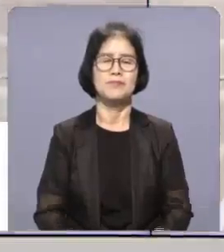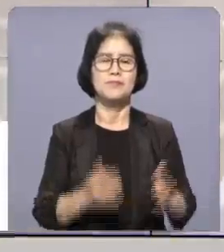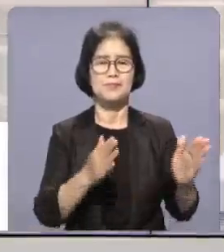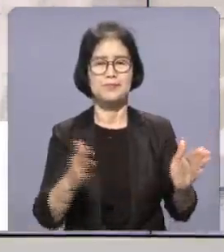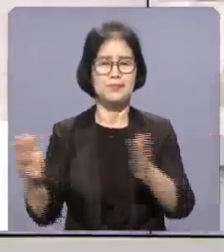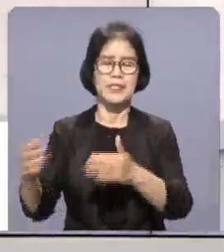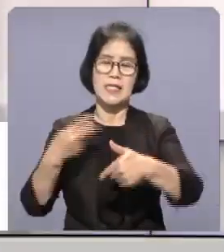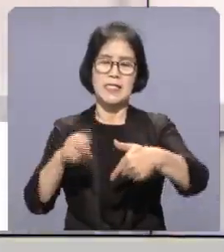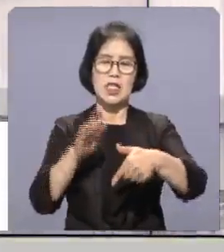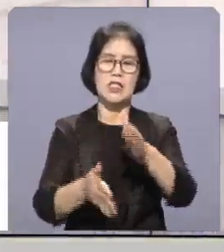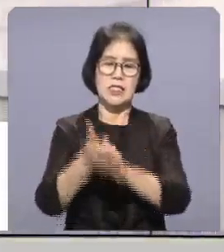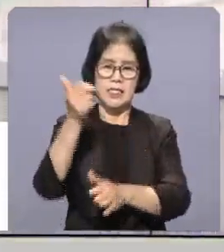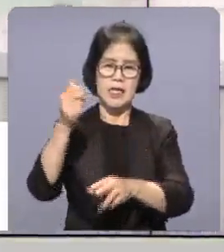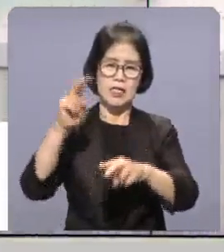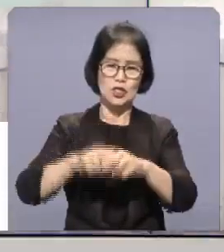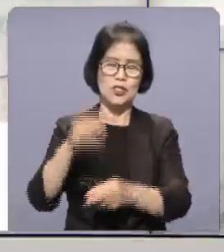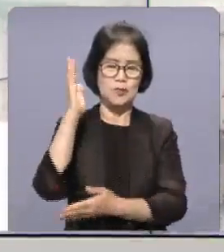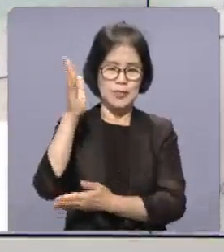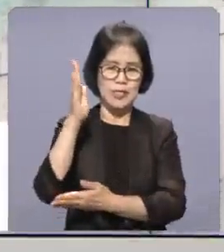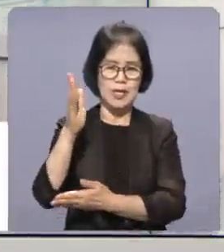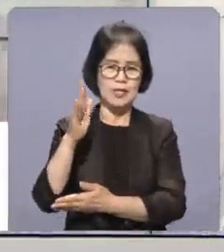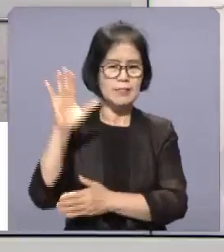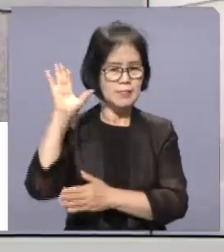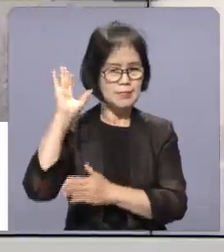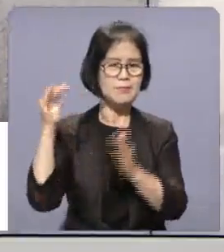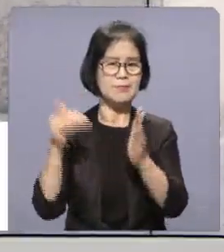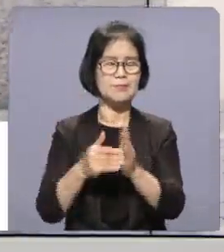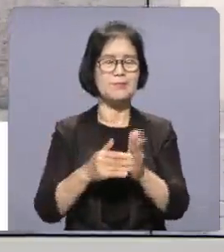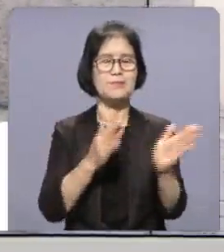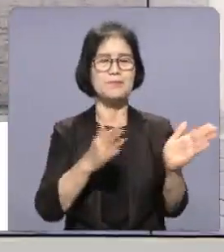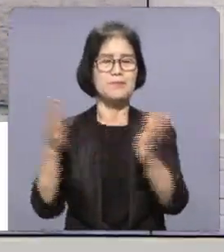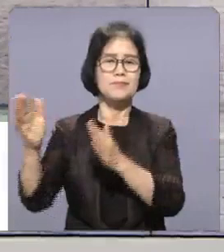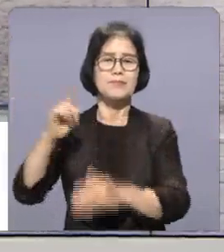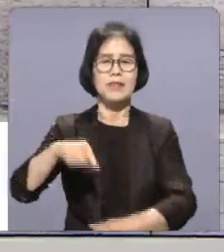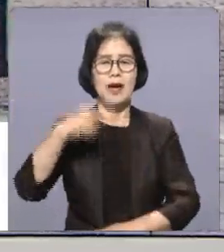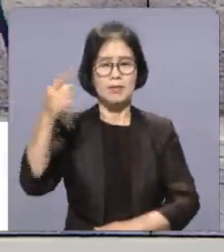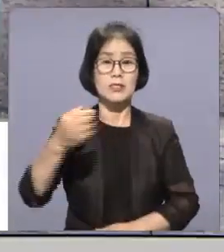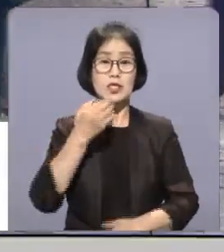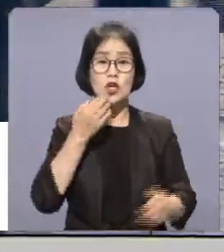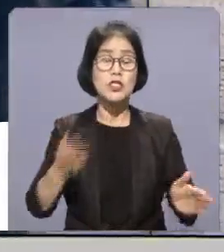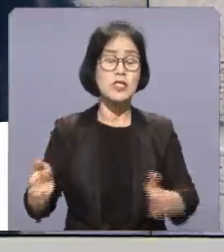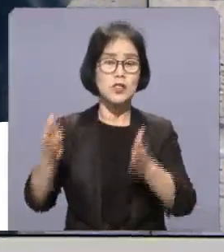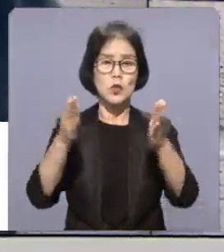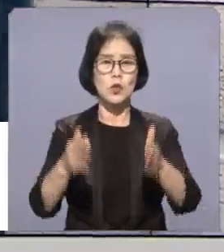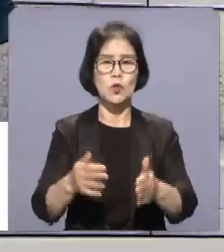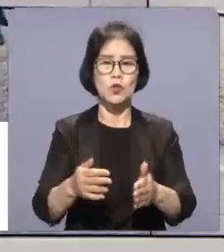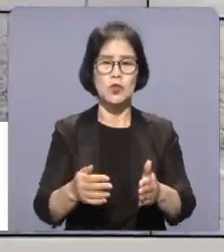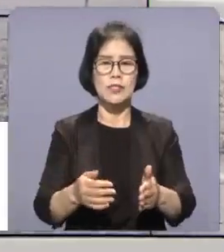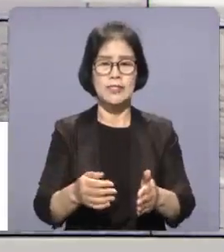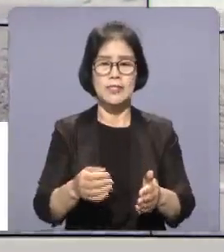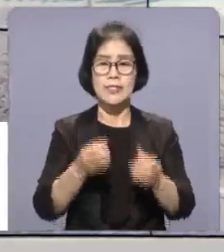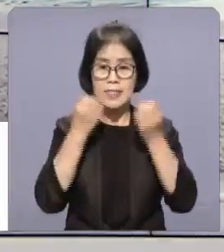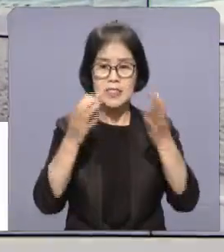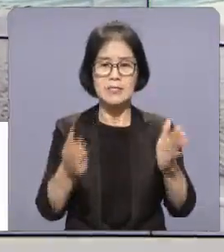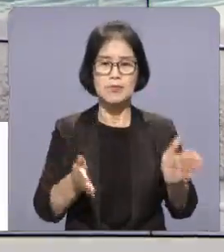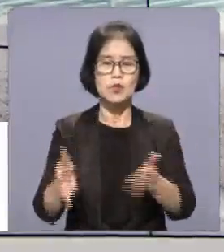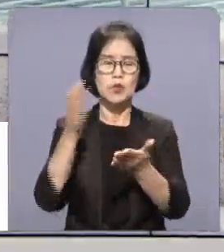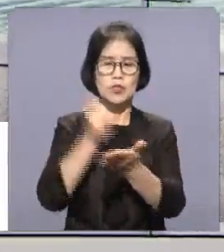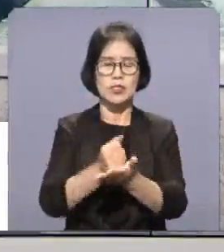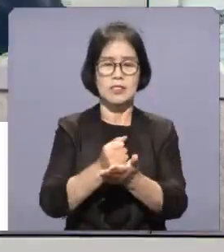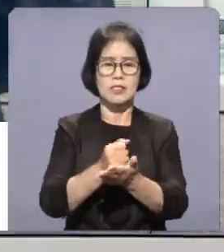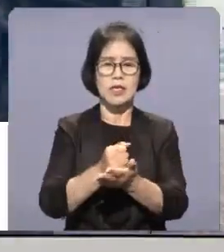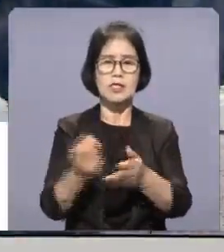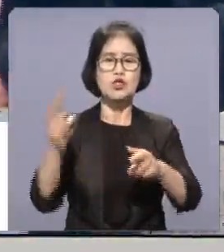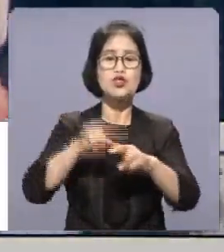네, 유종복 인천시장의 취임사 실시간으로 함께 보셨습니다. 이 다음은 경기도인데요. 김동연 신임 도지사는 도민들과 함께하기로